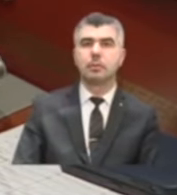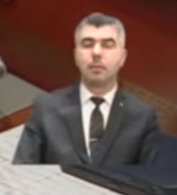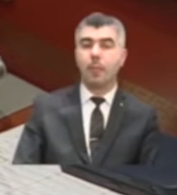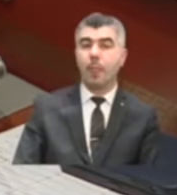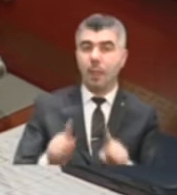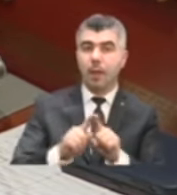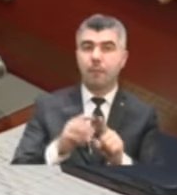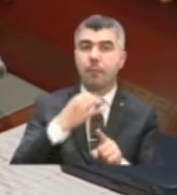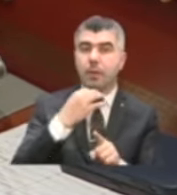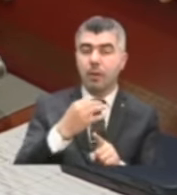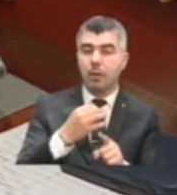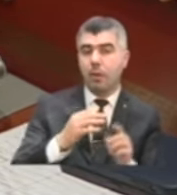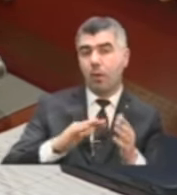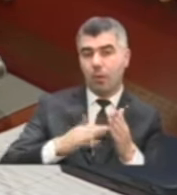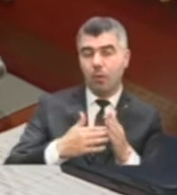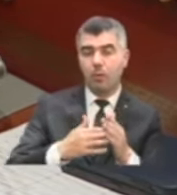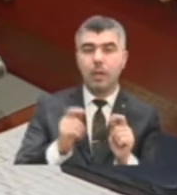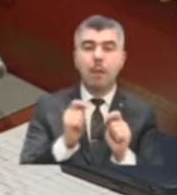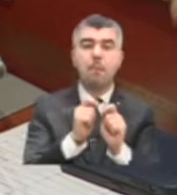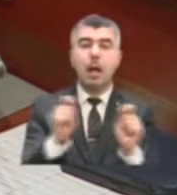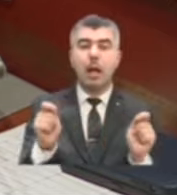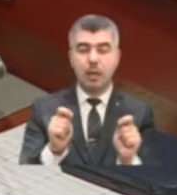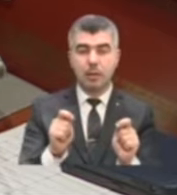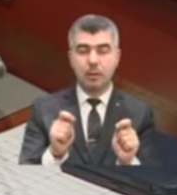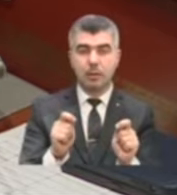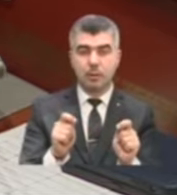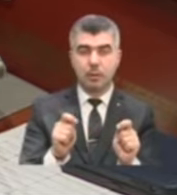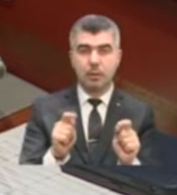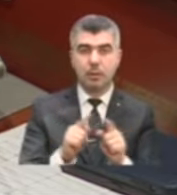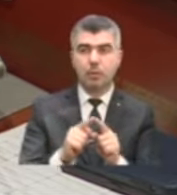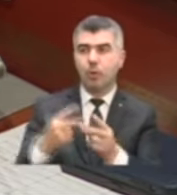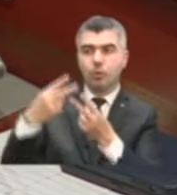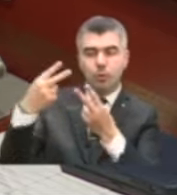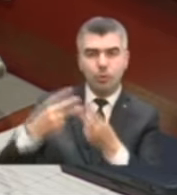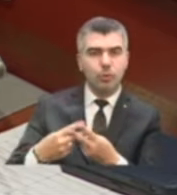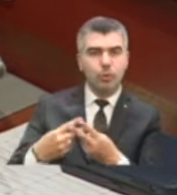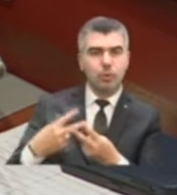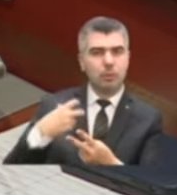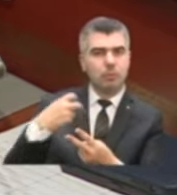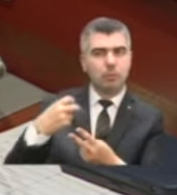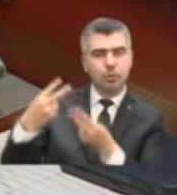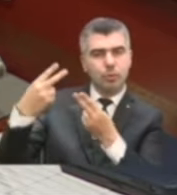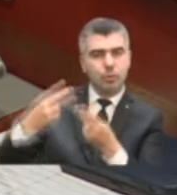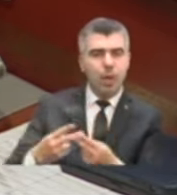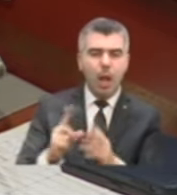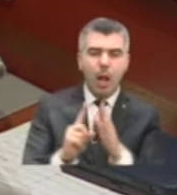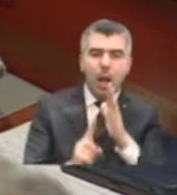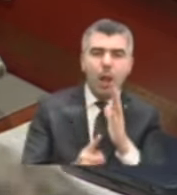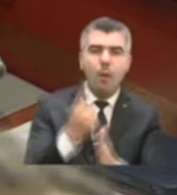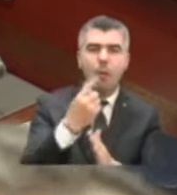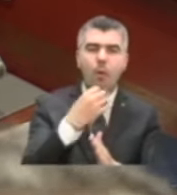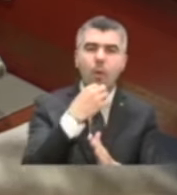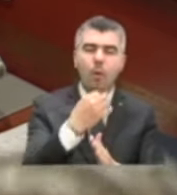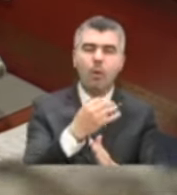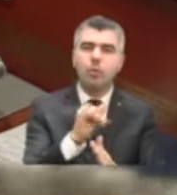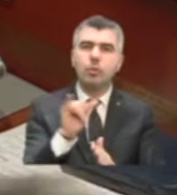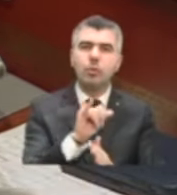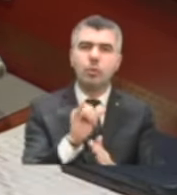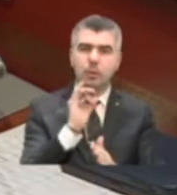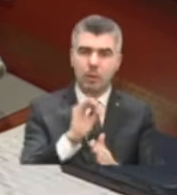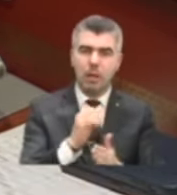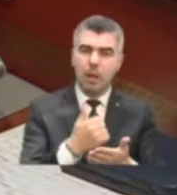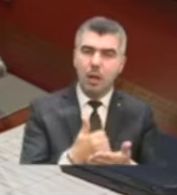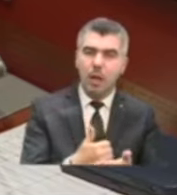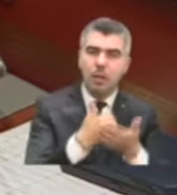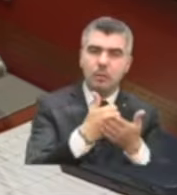درنا الصالون المعرض ديال الصناعه، فاش جاو هاد المستثمرين الاجانب، اول حاجه شافوها قبل ما نتكلموا اليوم على الامكانيات اللي يقدر يقدم لهم